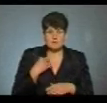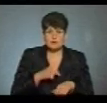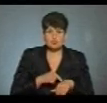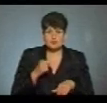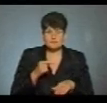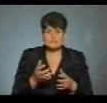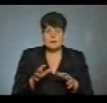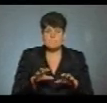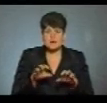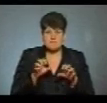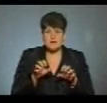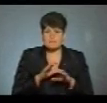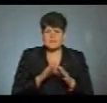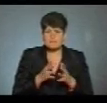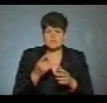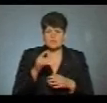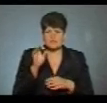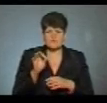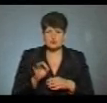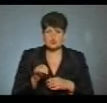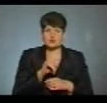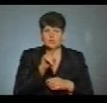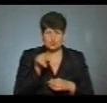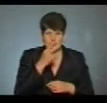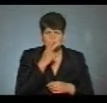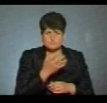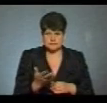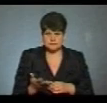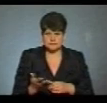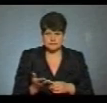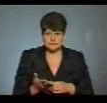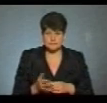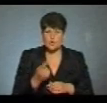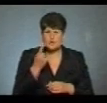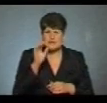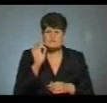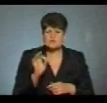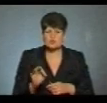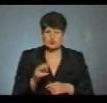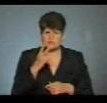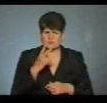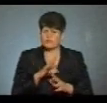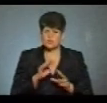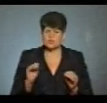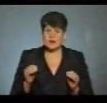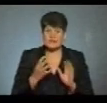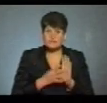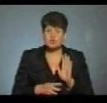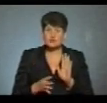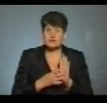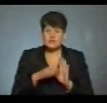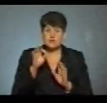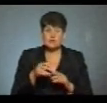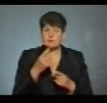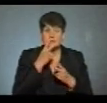сприймаємо тільки не більше 1% всіх тих об'єктів, які нас оточують. Ви тільки вдумайте, 1% всього лише. А 99% ми не